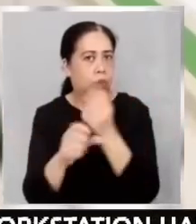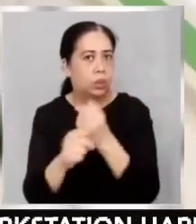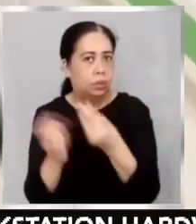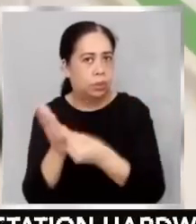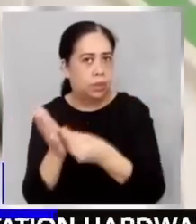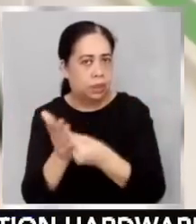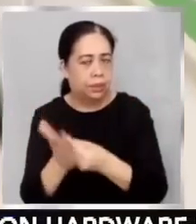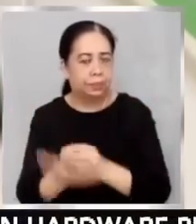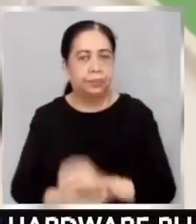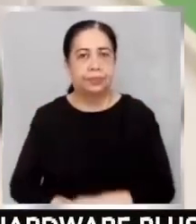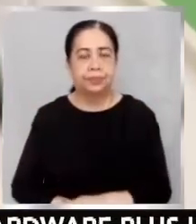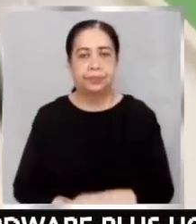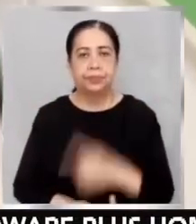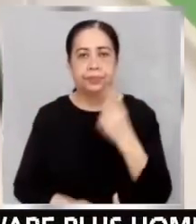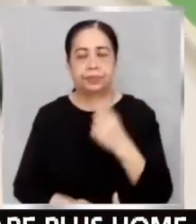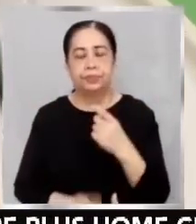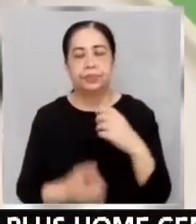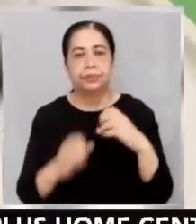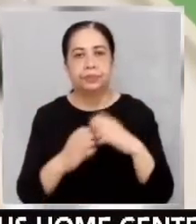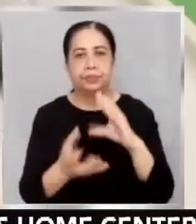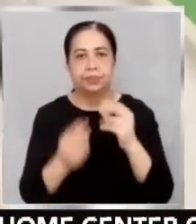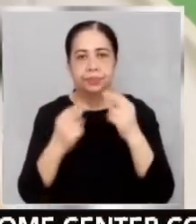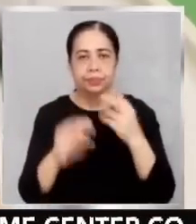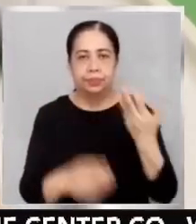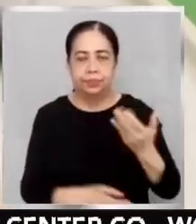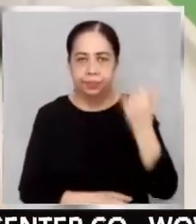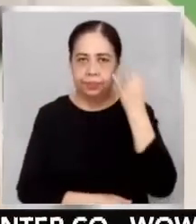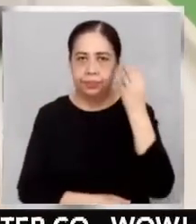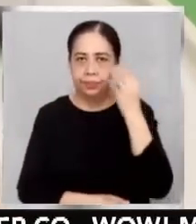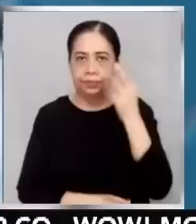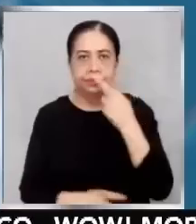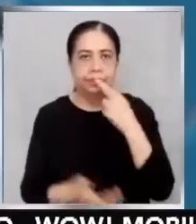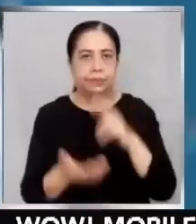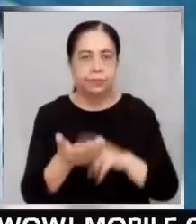GMA Integrated News, Joseph Morong, nakatutok 24 oras.